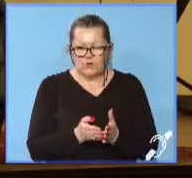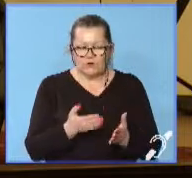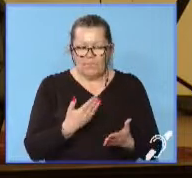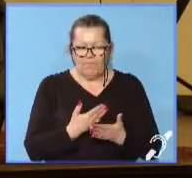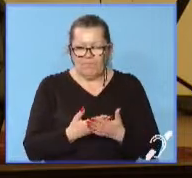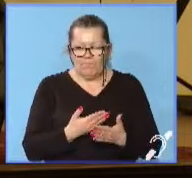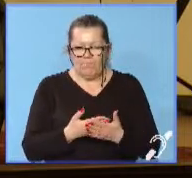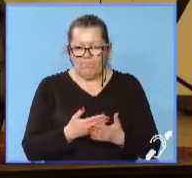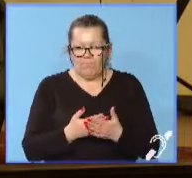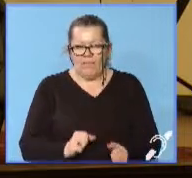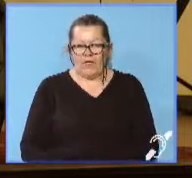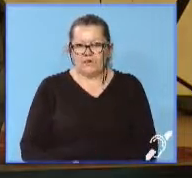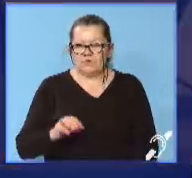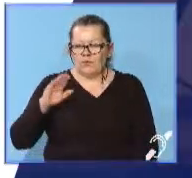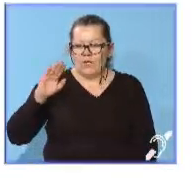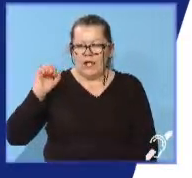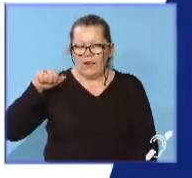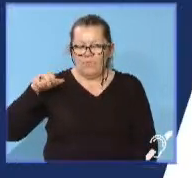poetului